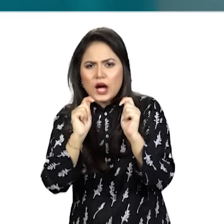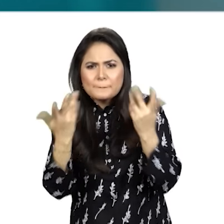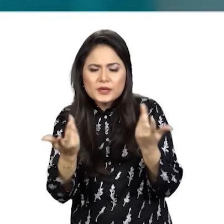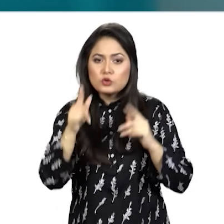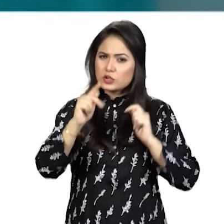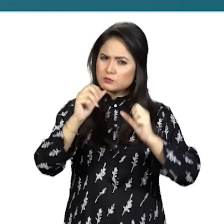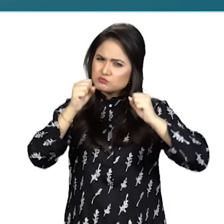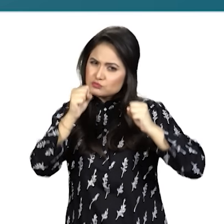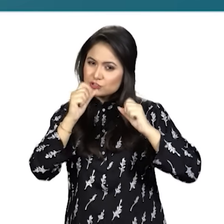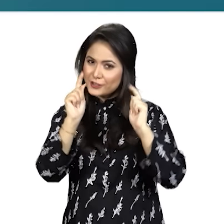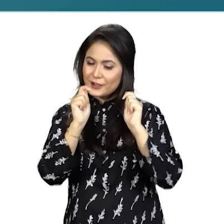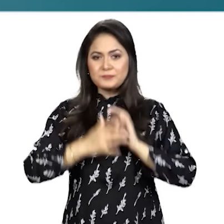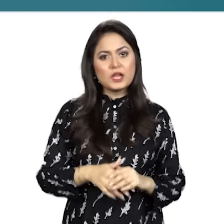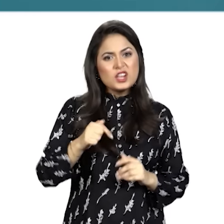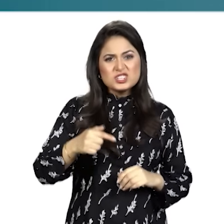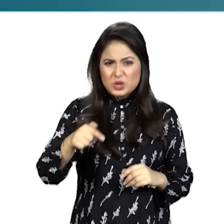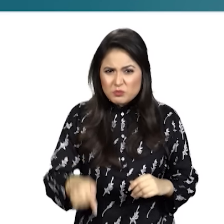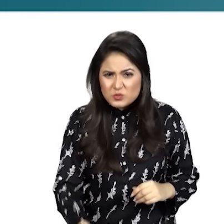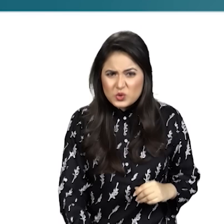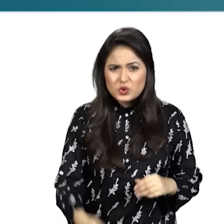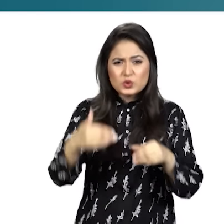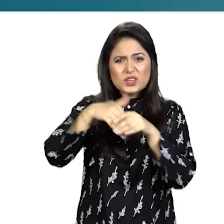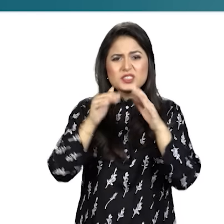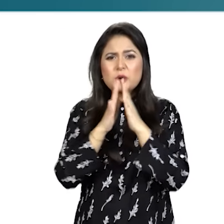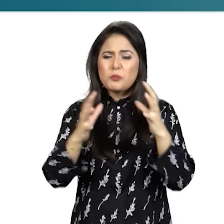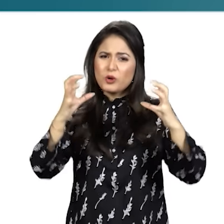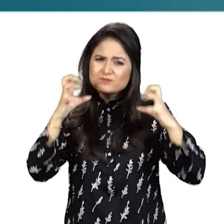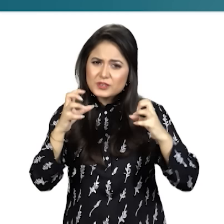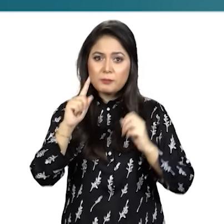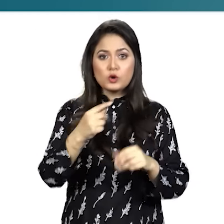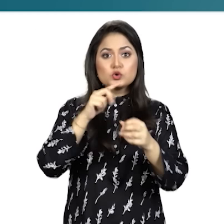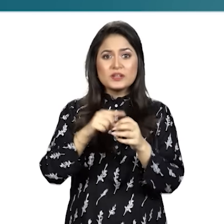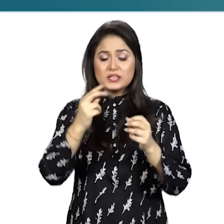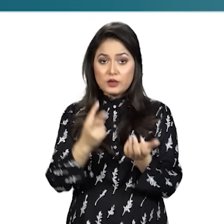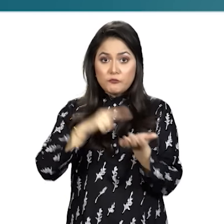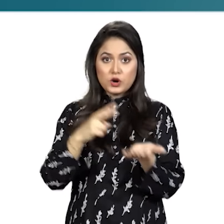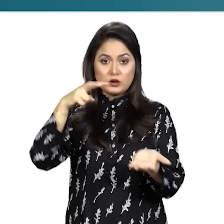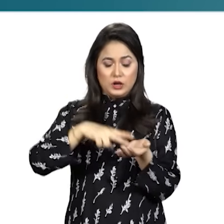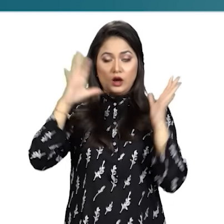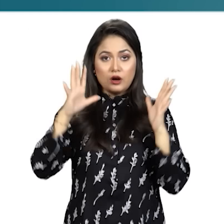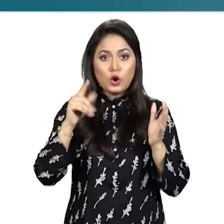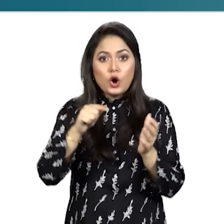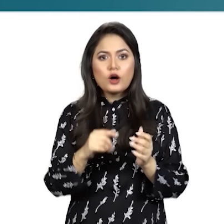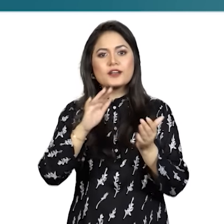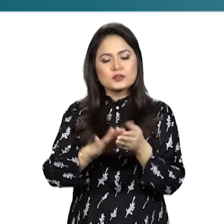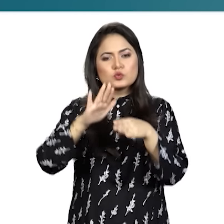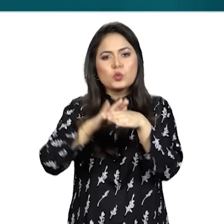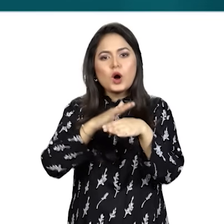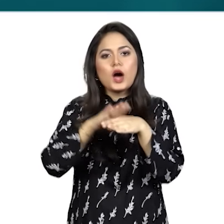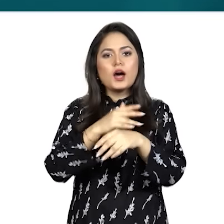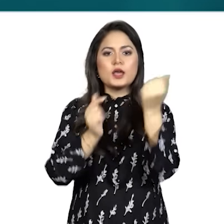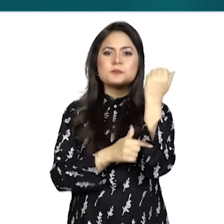बहुत सख्त होता है। जब घुटनों पर शदीद दबाव पड़ता है तो ये कार्टिलेज पैड्स झटका बर्दाश्त करते और घुटनों को सहारा देते